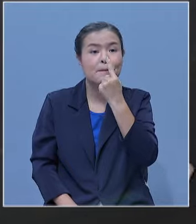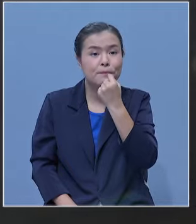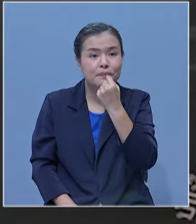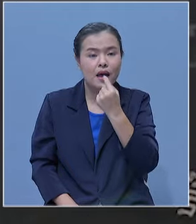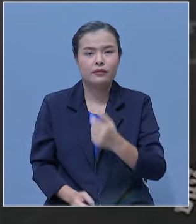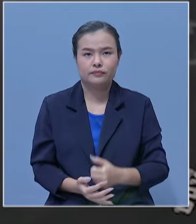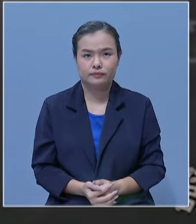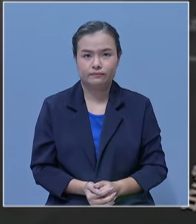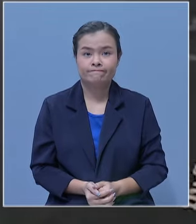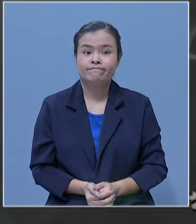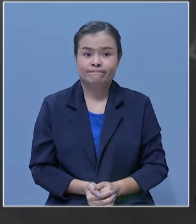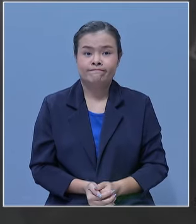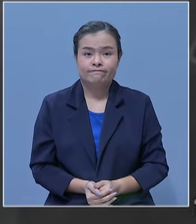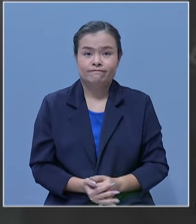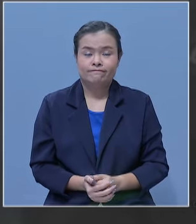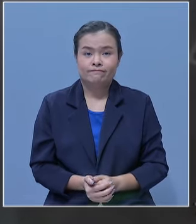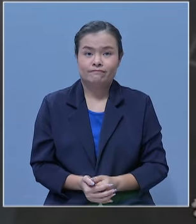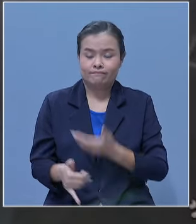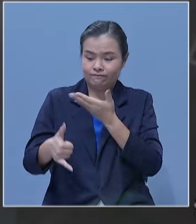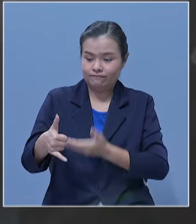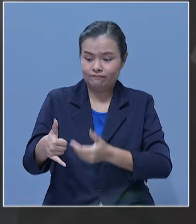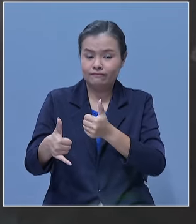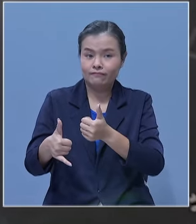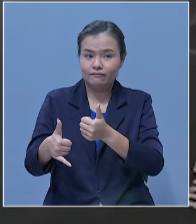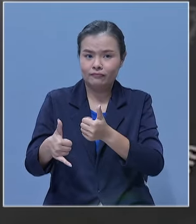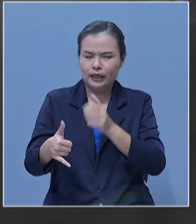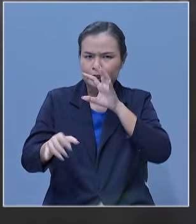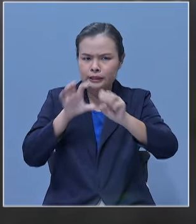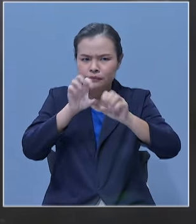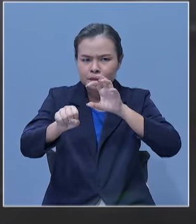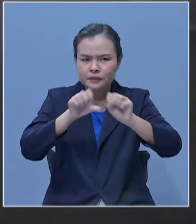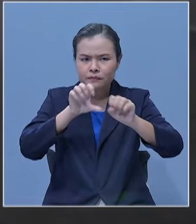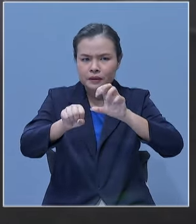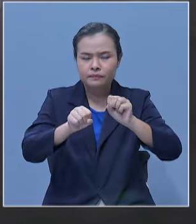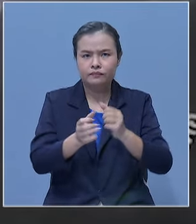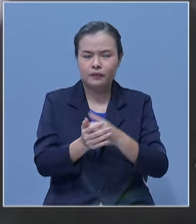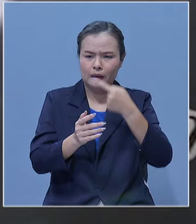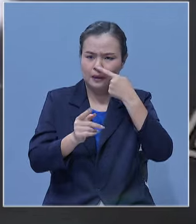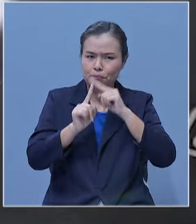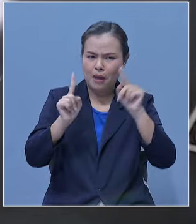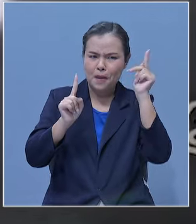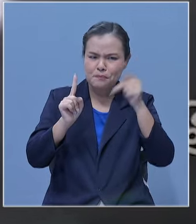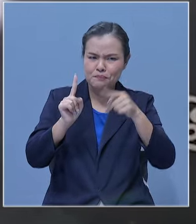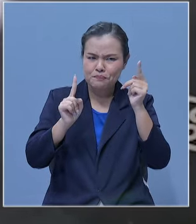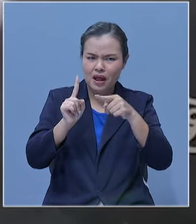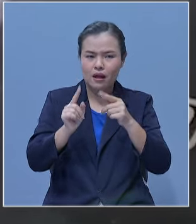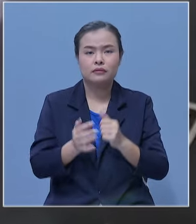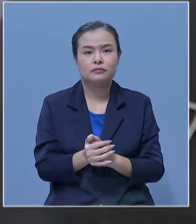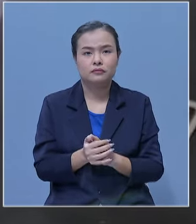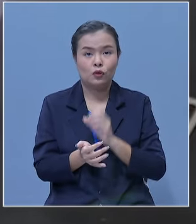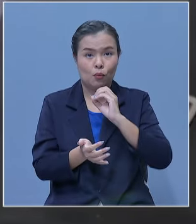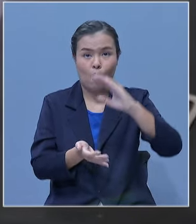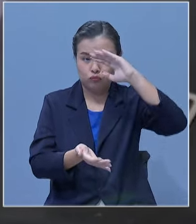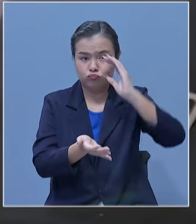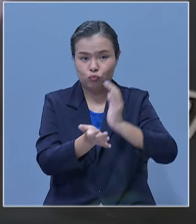โอเคค่ะ เนี่ยพลเมืองดีก็พยายามจับสังเกตความมีพิรุธนะคุณจอยจนนำมาสู่การแจ้งเบาะ